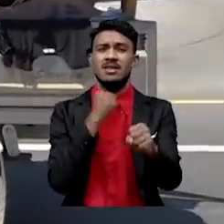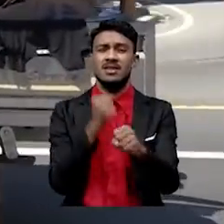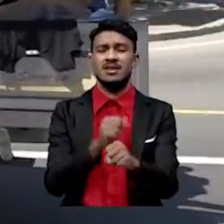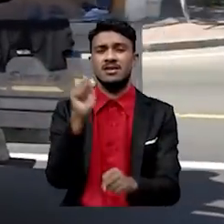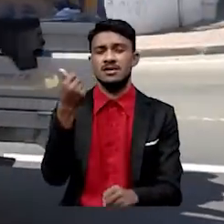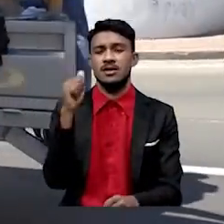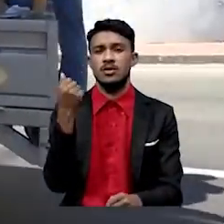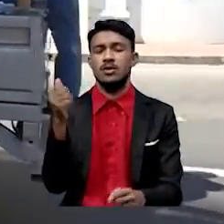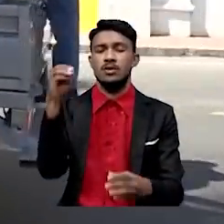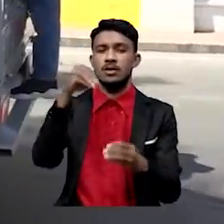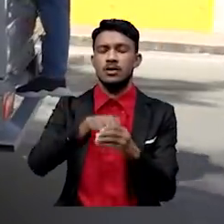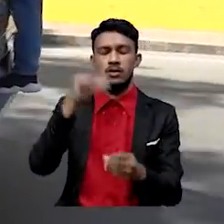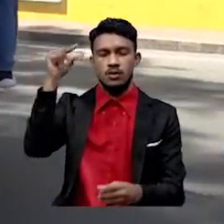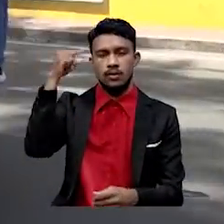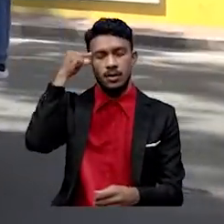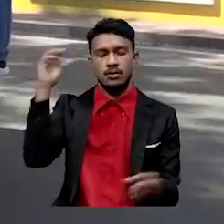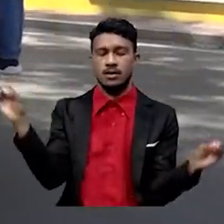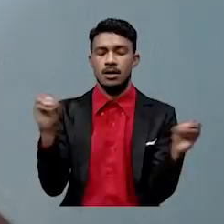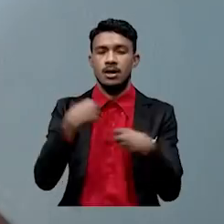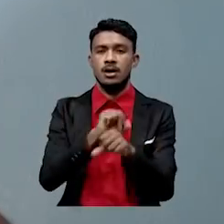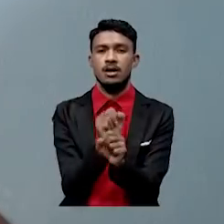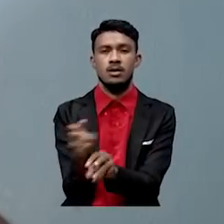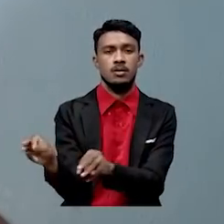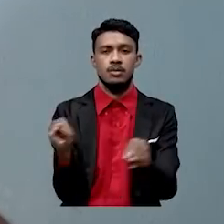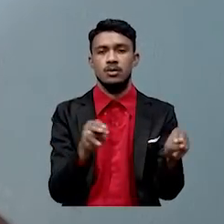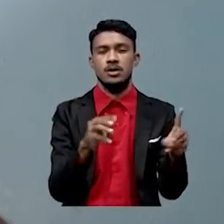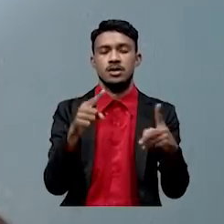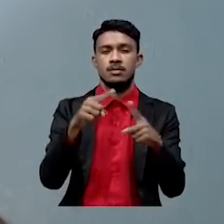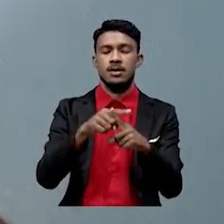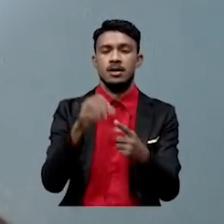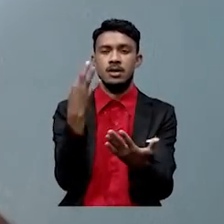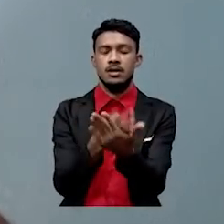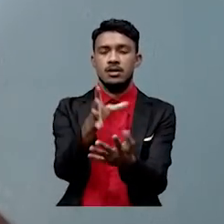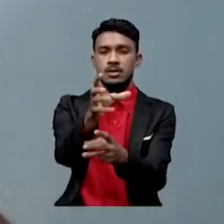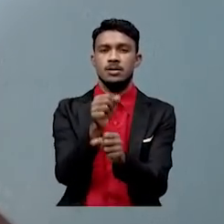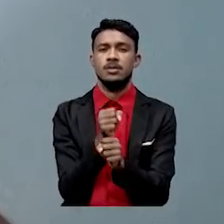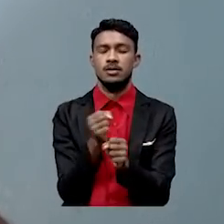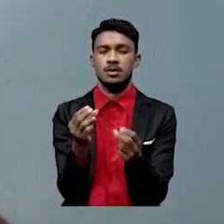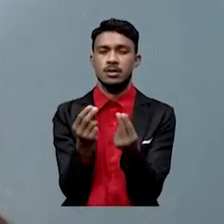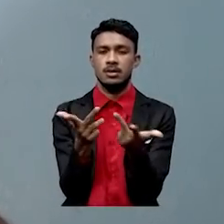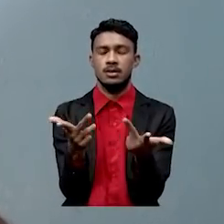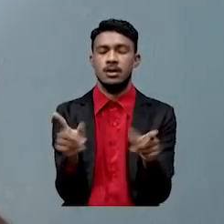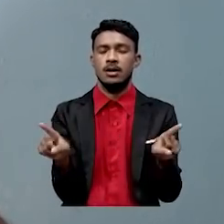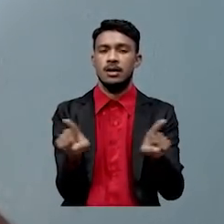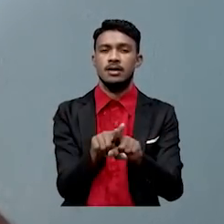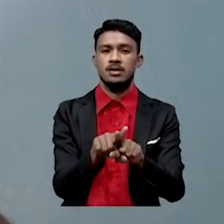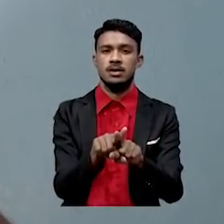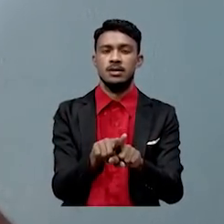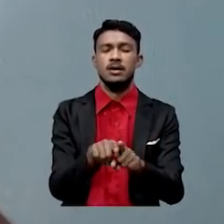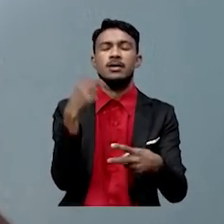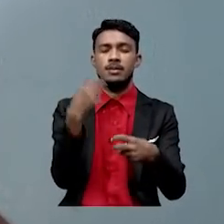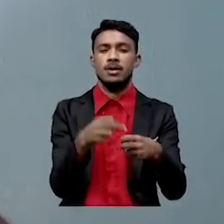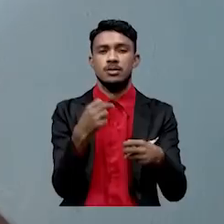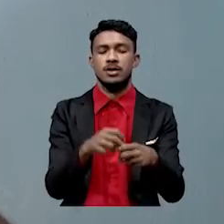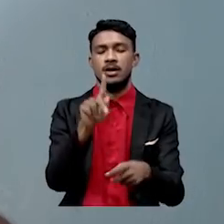alaran governo la halo mudansa ba iha salari minimum ida ne sai hanesan preocupasam